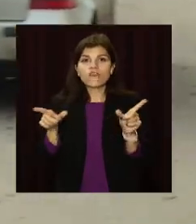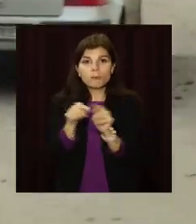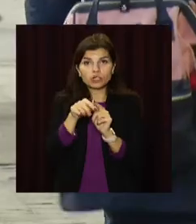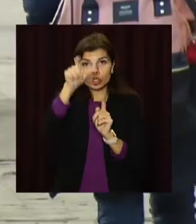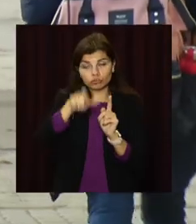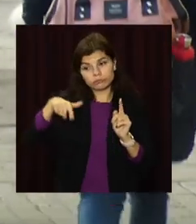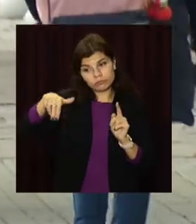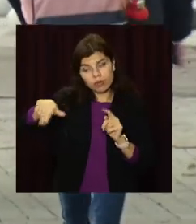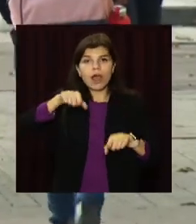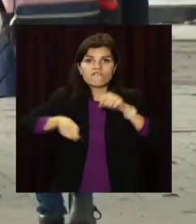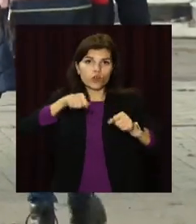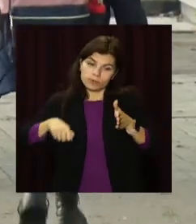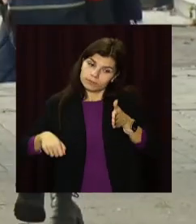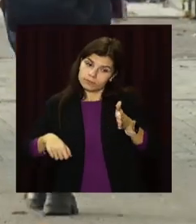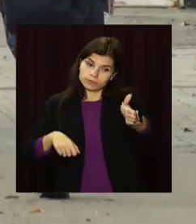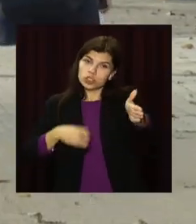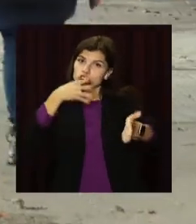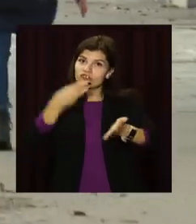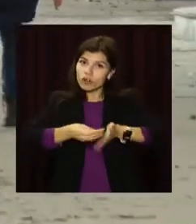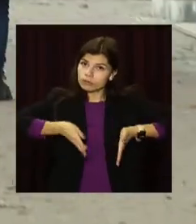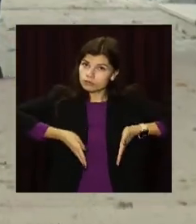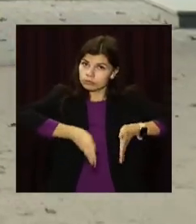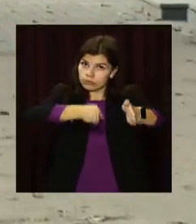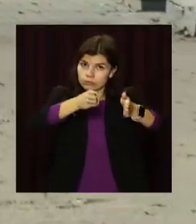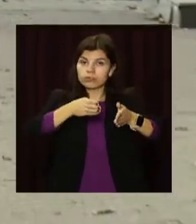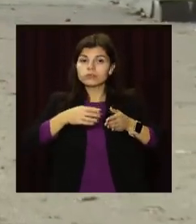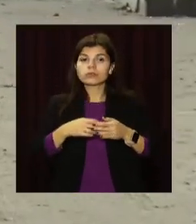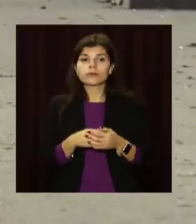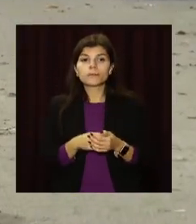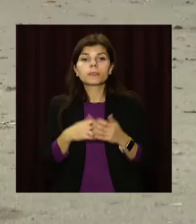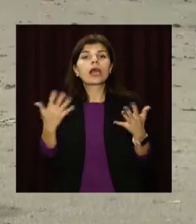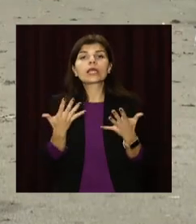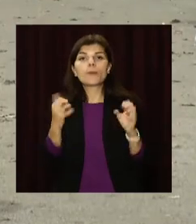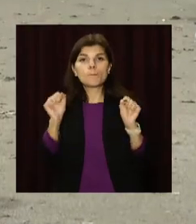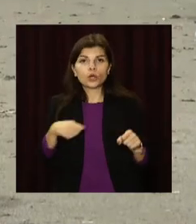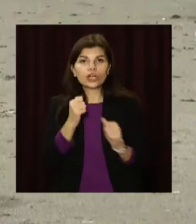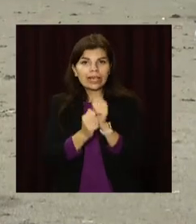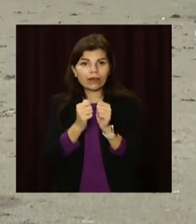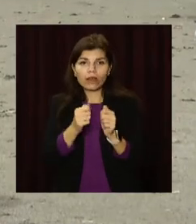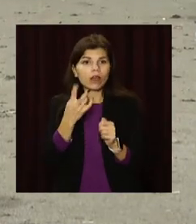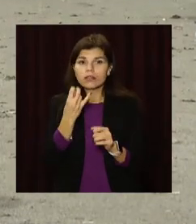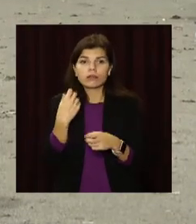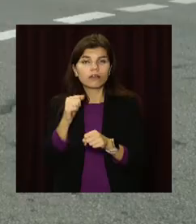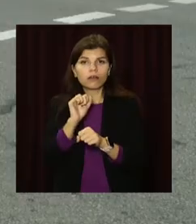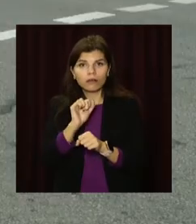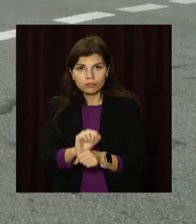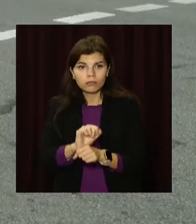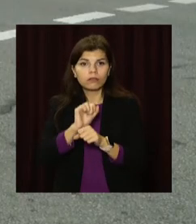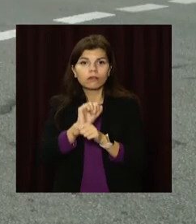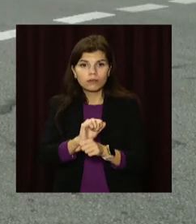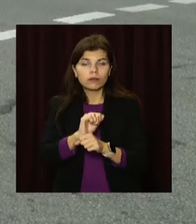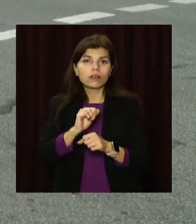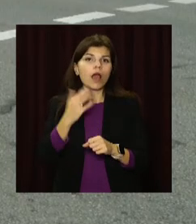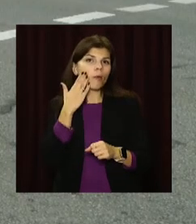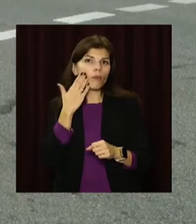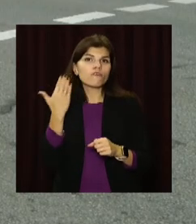пішоходами. Введення поняття велосипедної смуги і велосипедного переїзду, яким можна їхати, не зупиняючись та перекочуючи велосипед